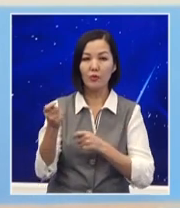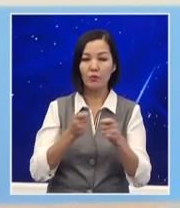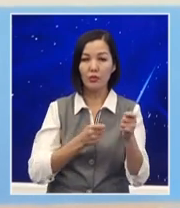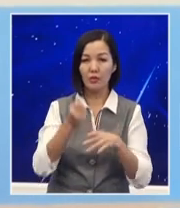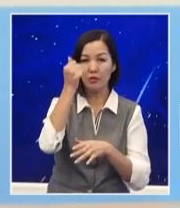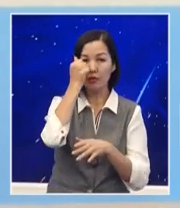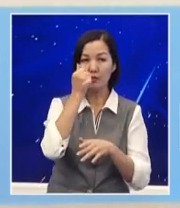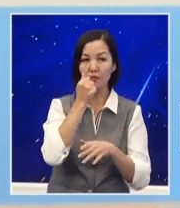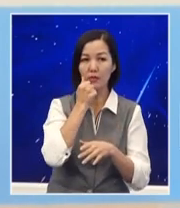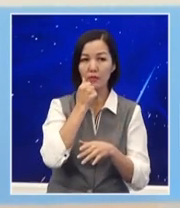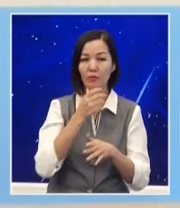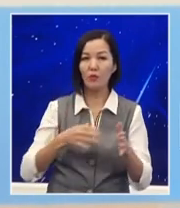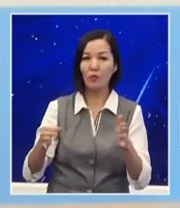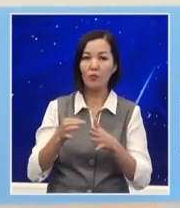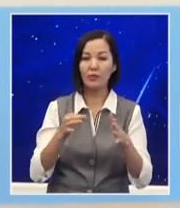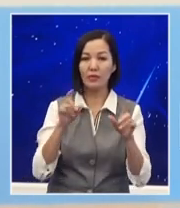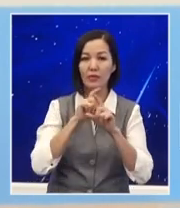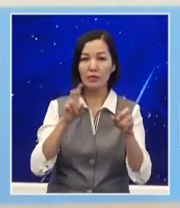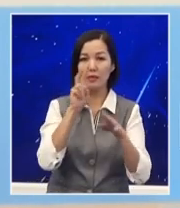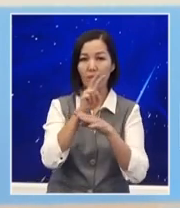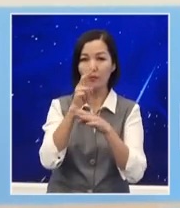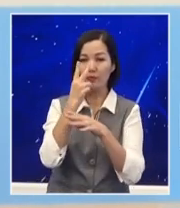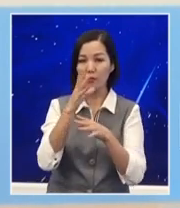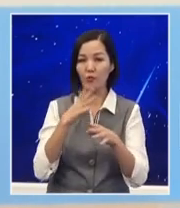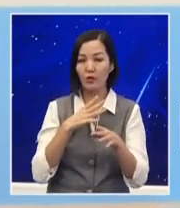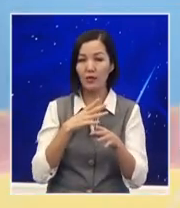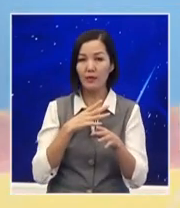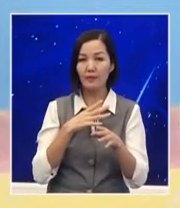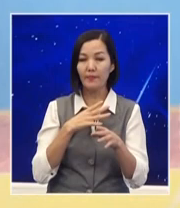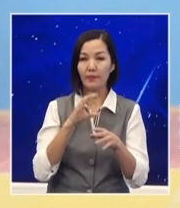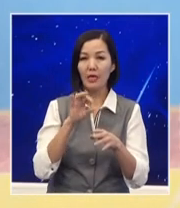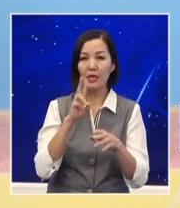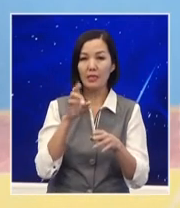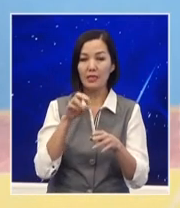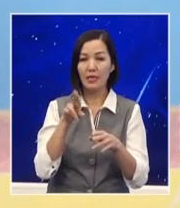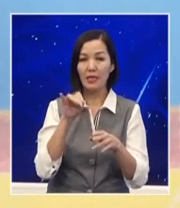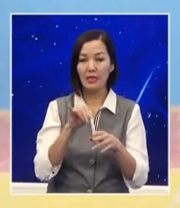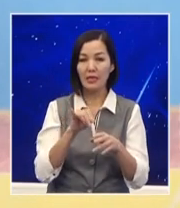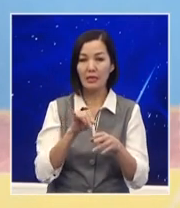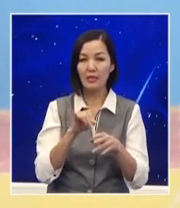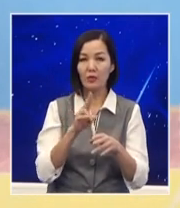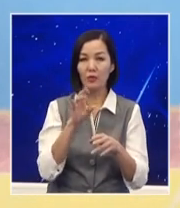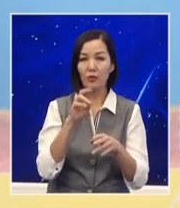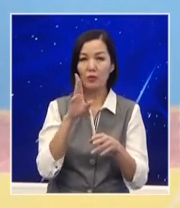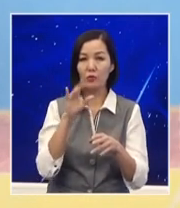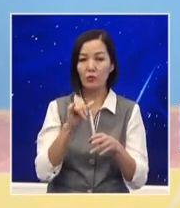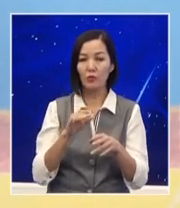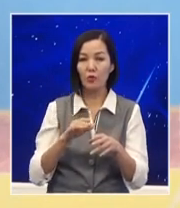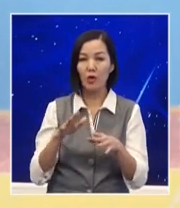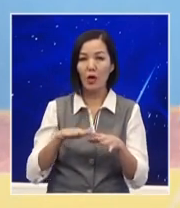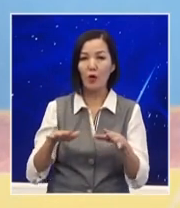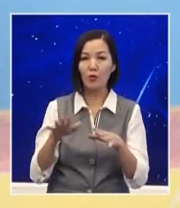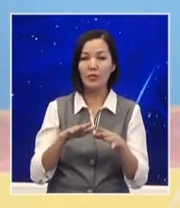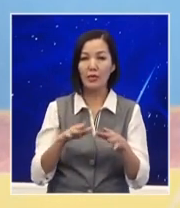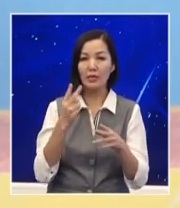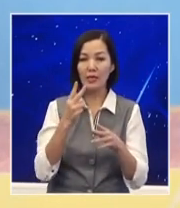тапсырмасымен облыстық бірнеше нысандарды аралап шықтық. Оның ішінде Ескелді, Көксу аудандарында